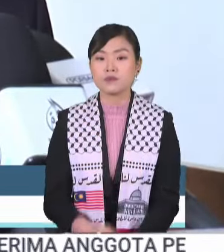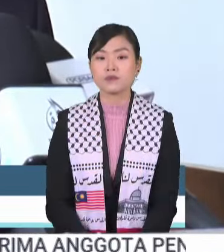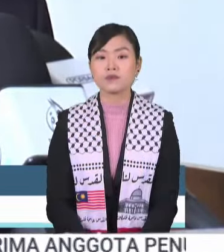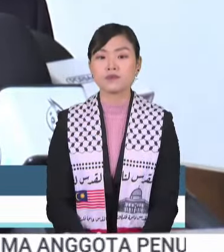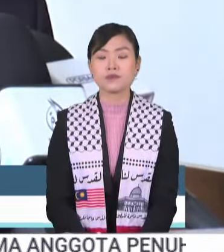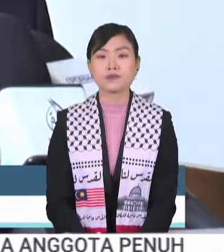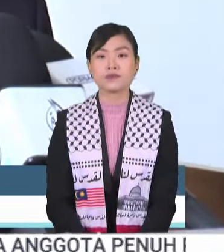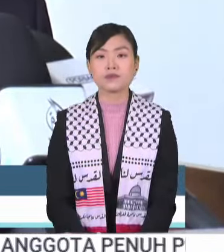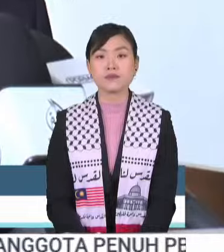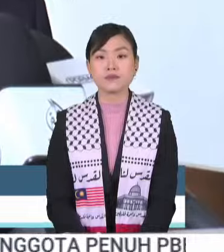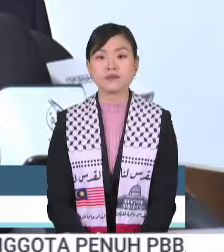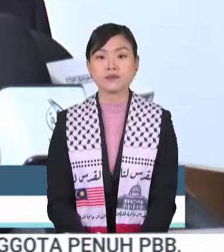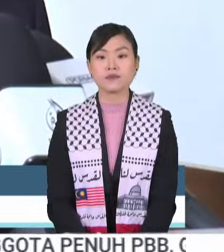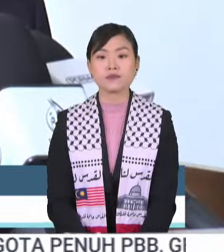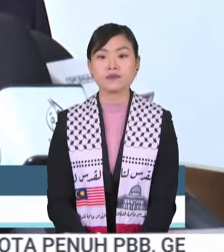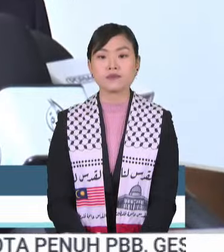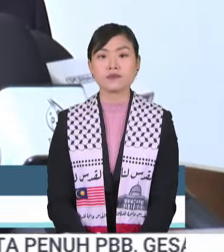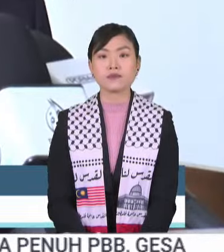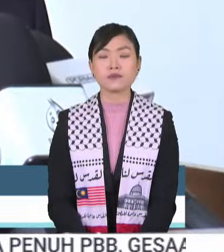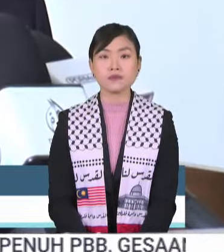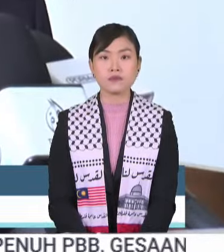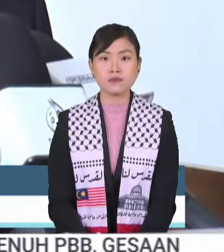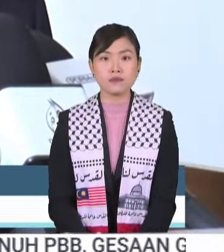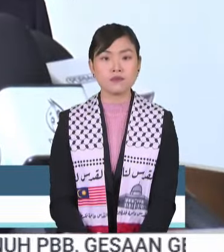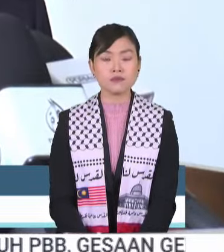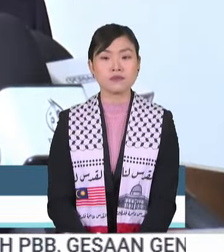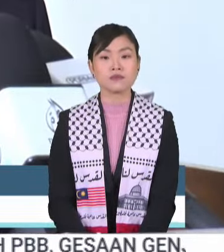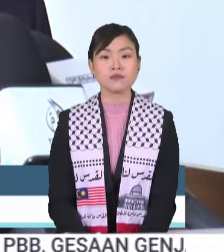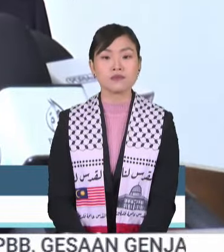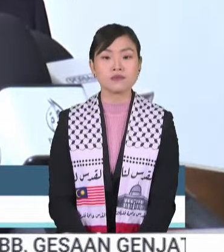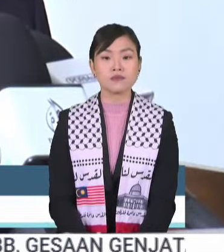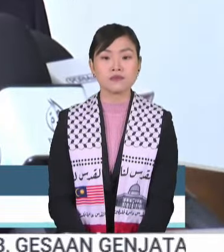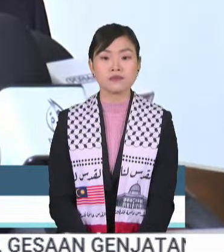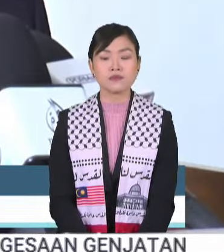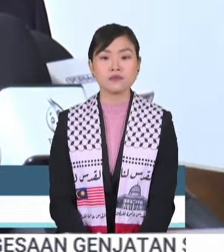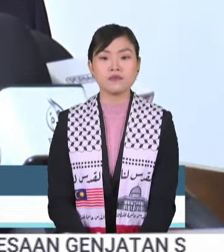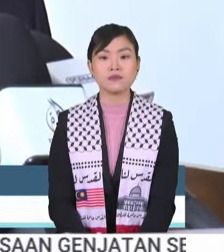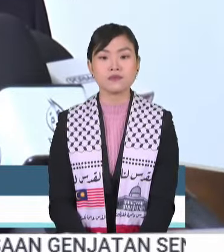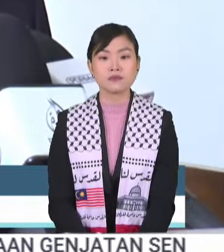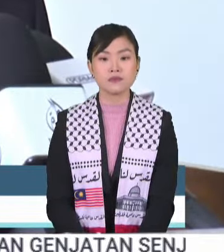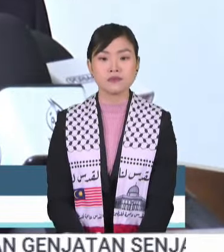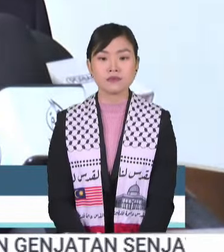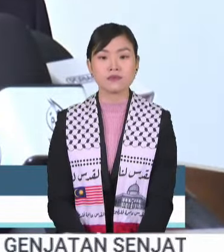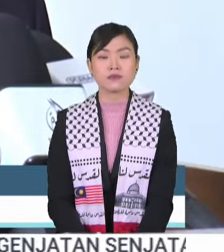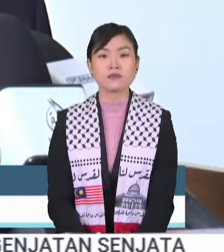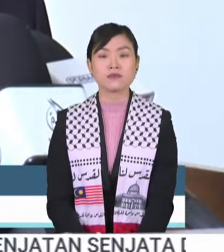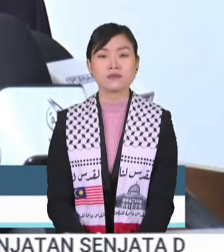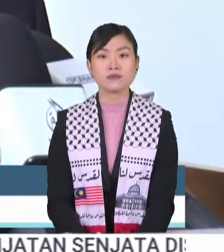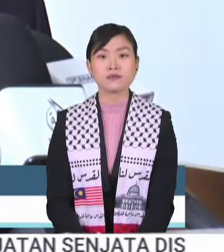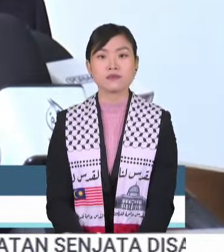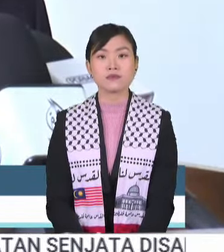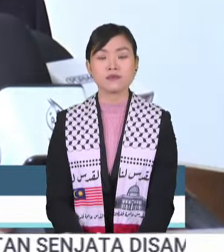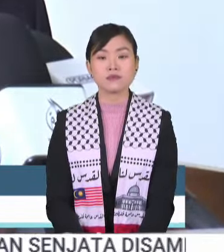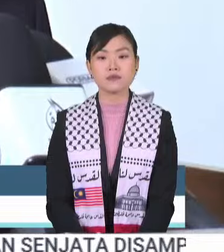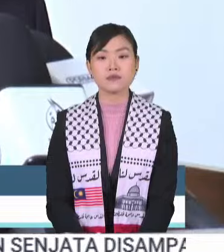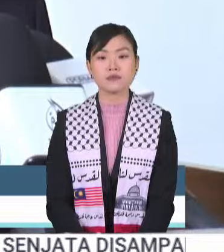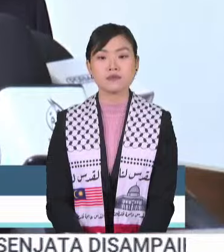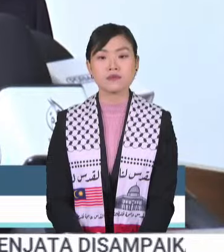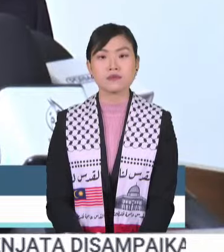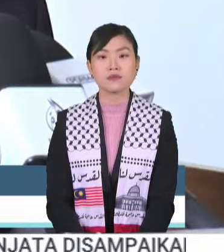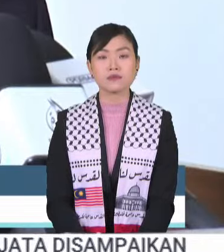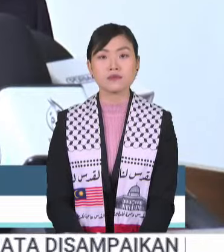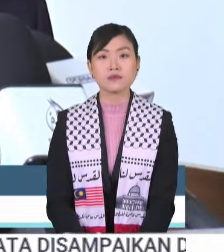menjuki bagi jamin jam jamin Danan itu